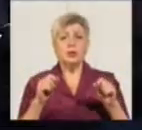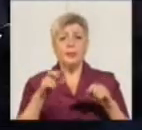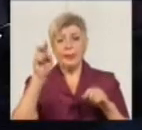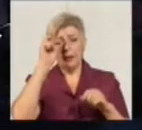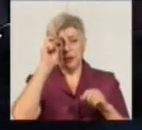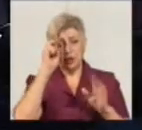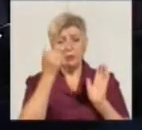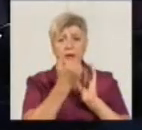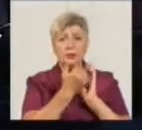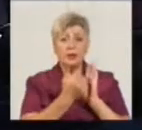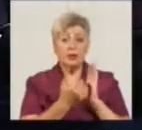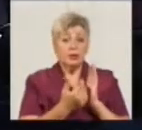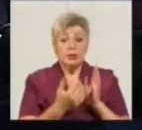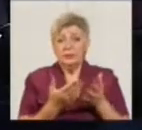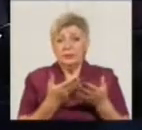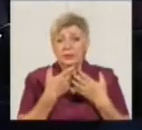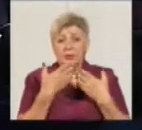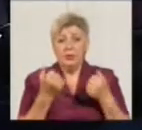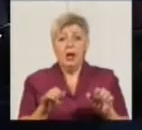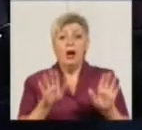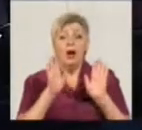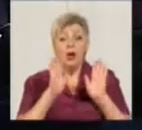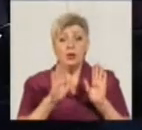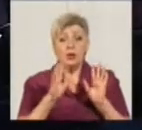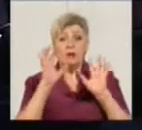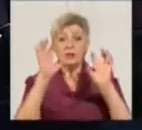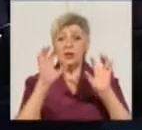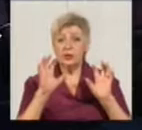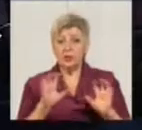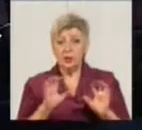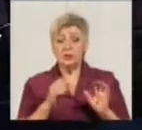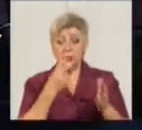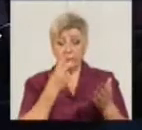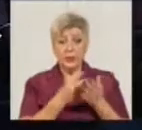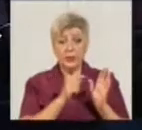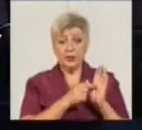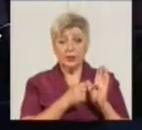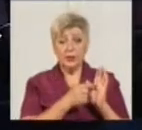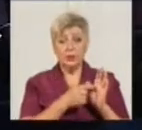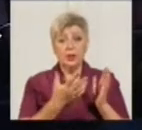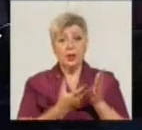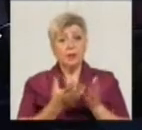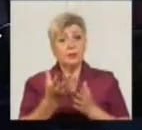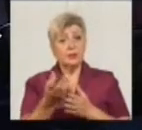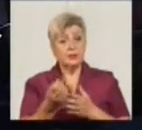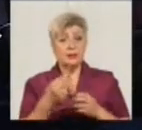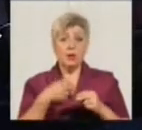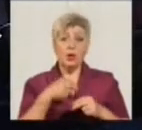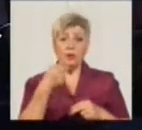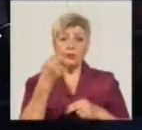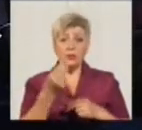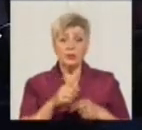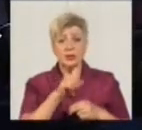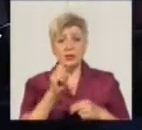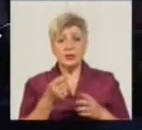Державних програм, як такових, нема, хоча в законодавстві передбачено фінансування, компенсація за